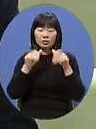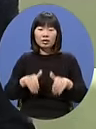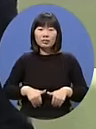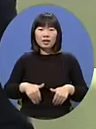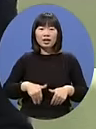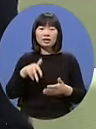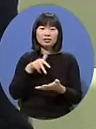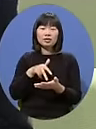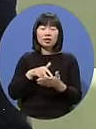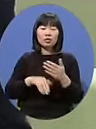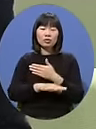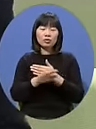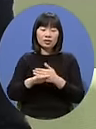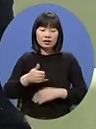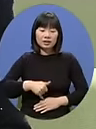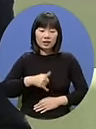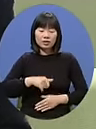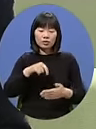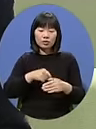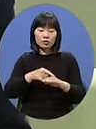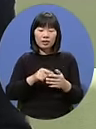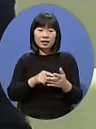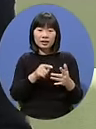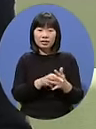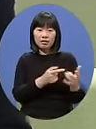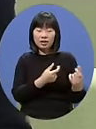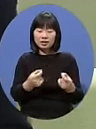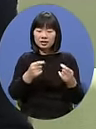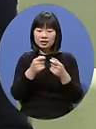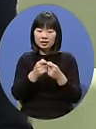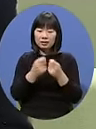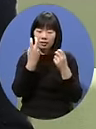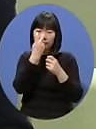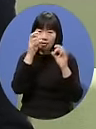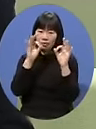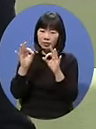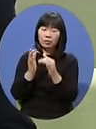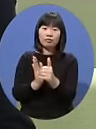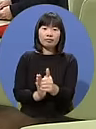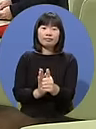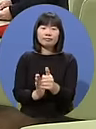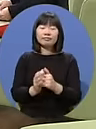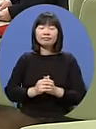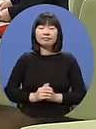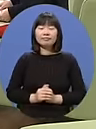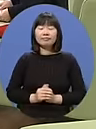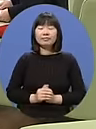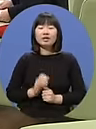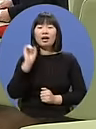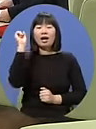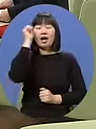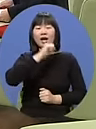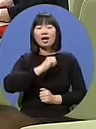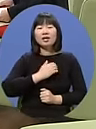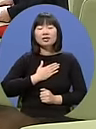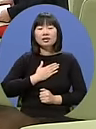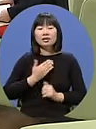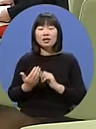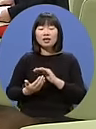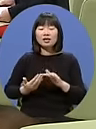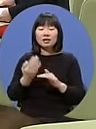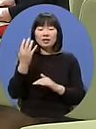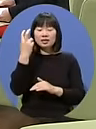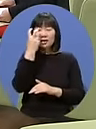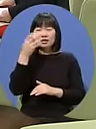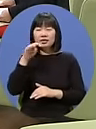한번 그 부분 우리 한번 아이 속마음 읽는 거 한번 이제 같이 살펴보면 이제 좋을 것 같은데요. 이건 제가 아까